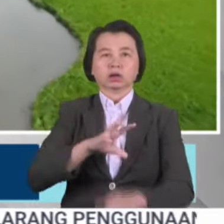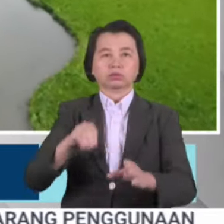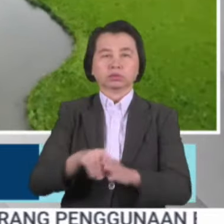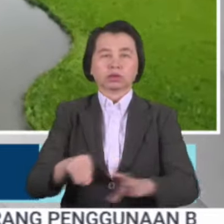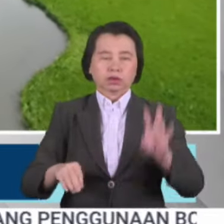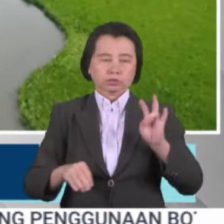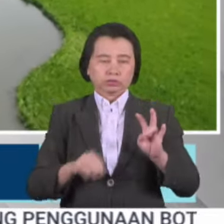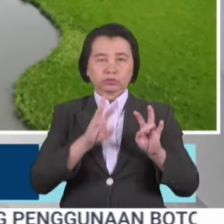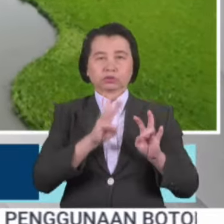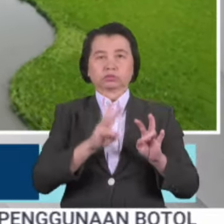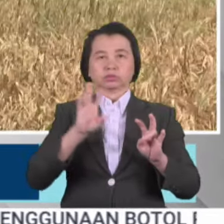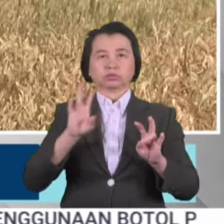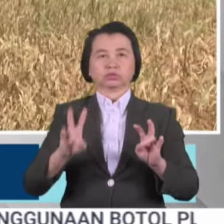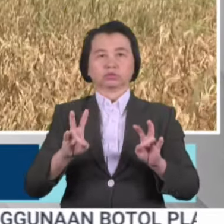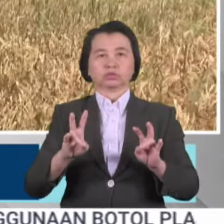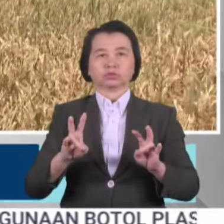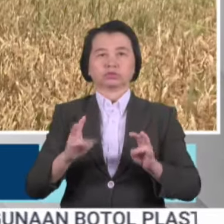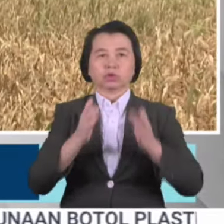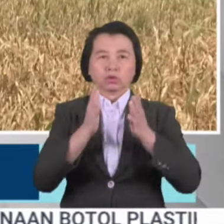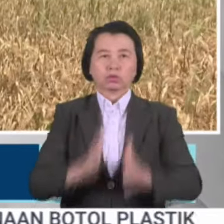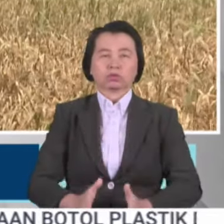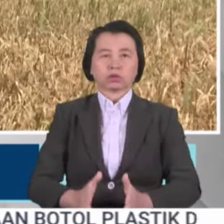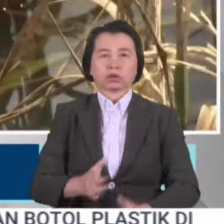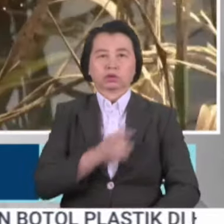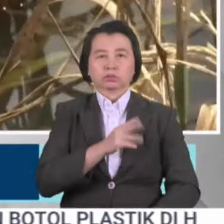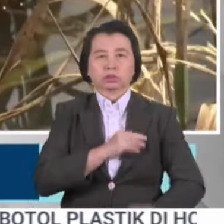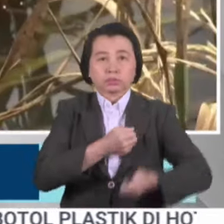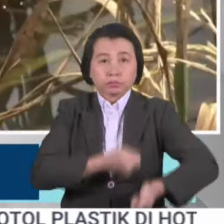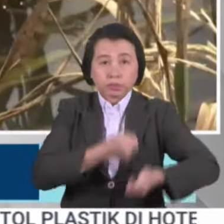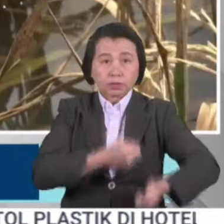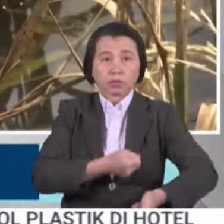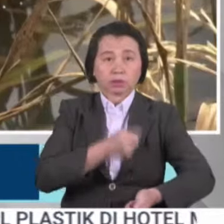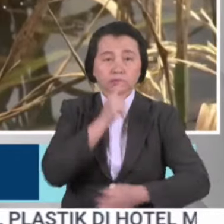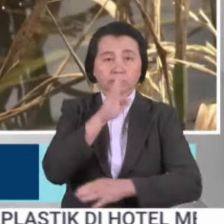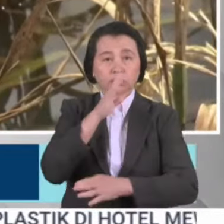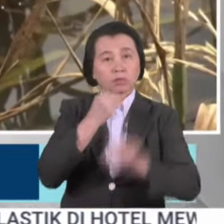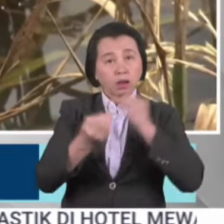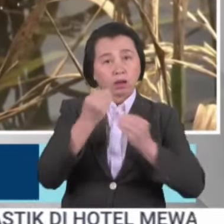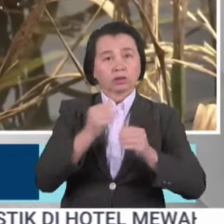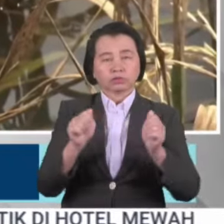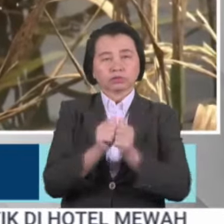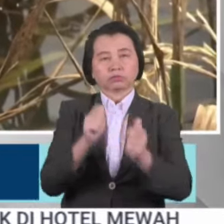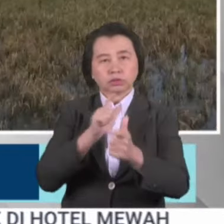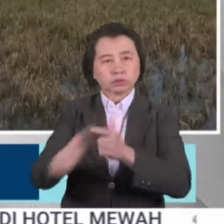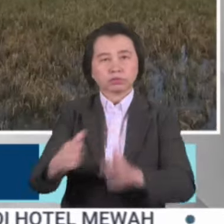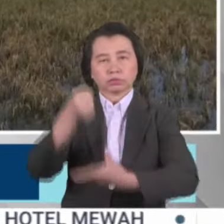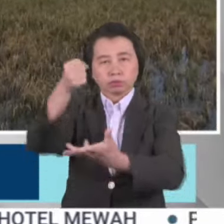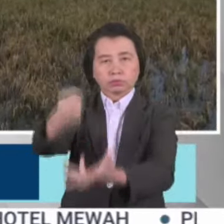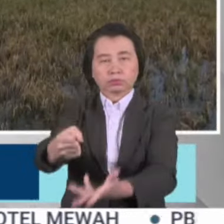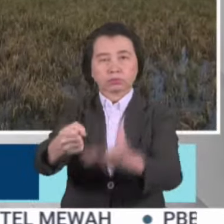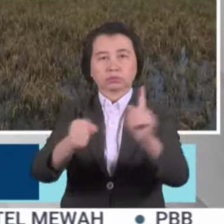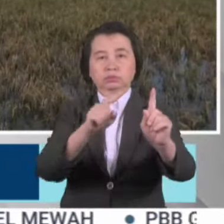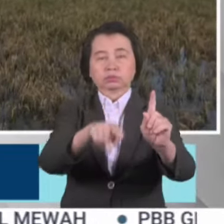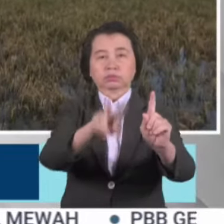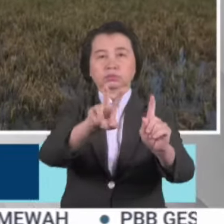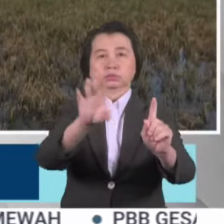RM6.991 juta melibatkan 767 pesawah. Kementerian Pertanian dan Keterjaminan Makanan turut meluluskan peruntukan